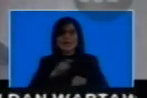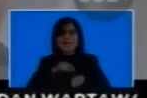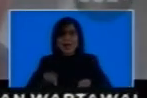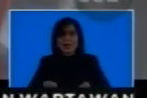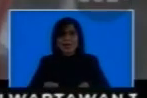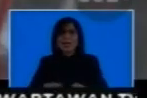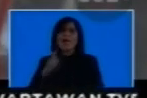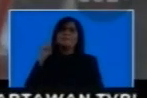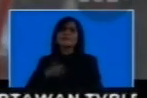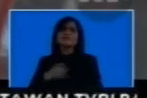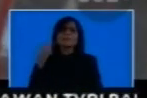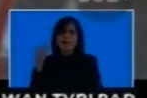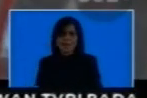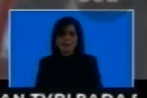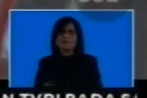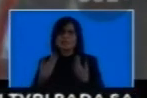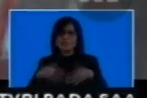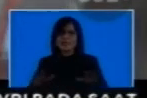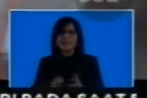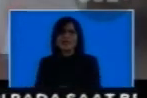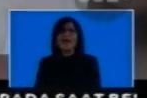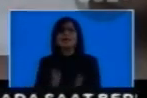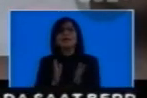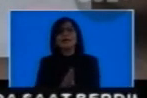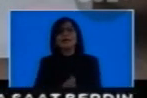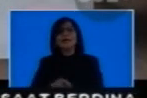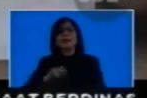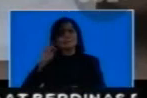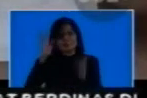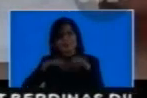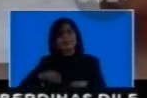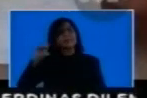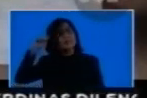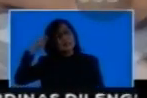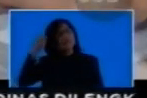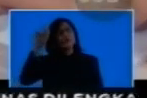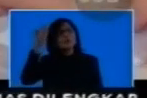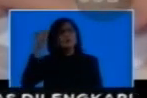pasti akan berakhir dan menjadi hal manis untuk dikenang.